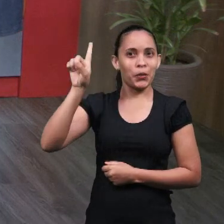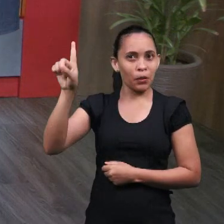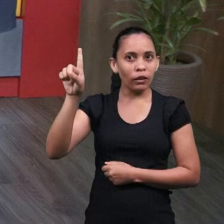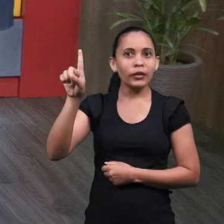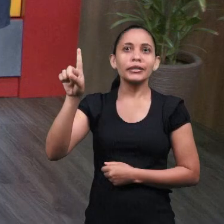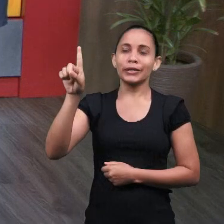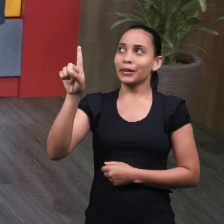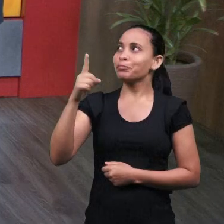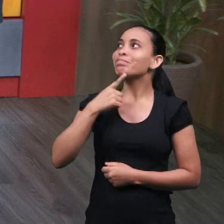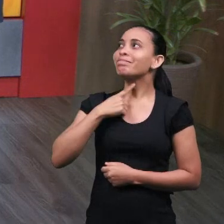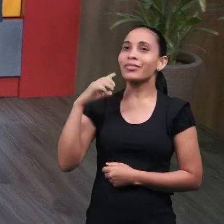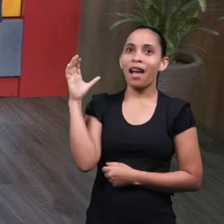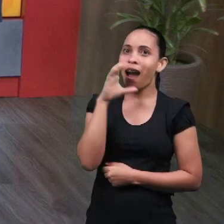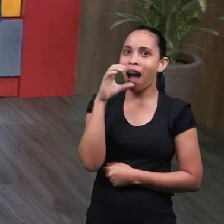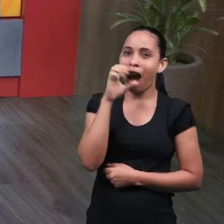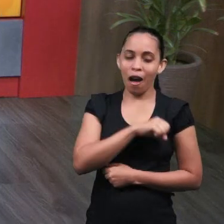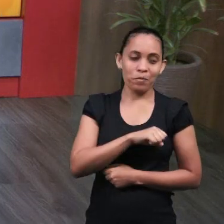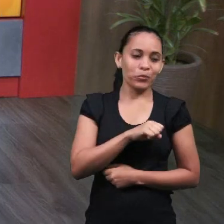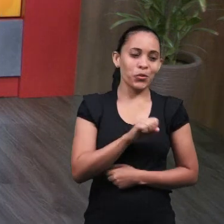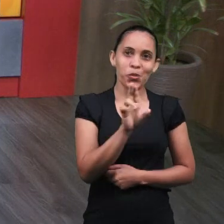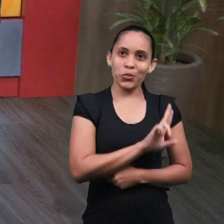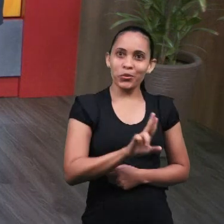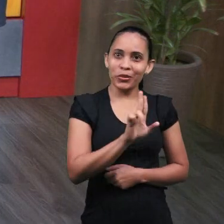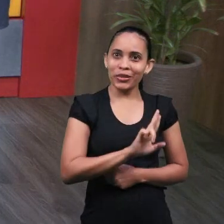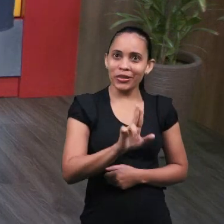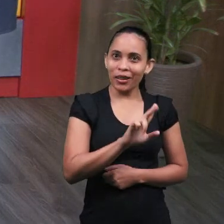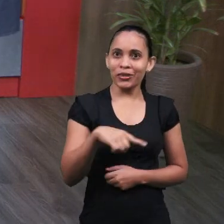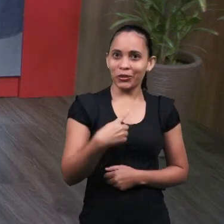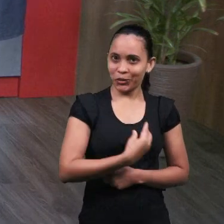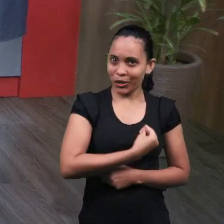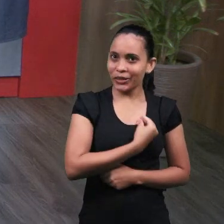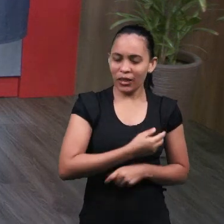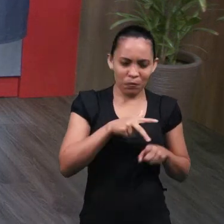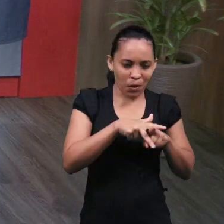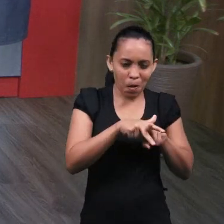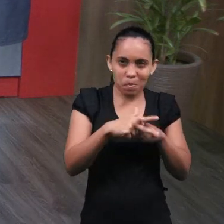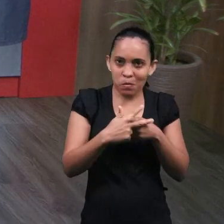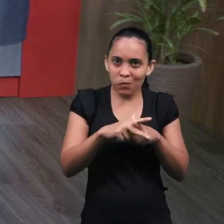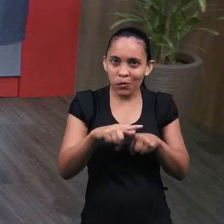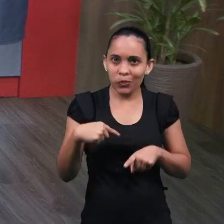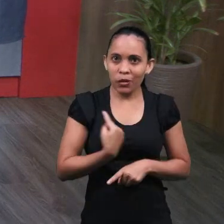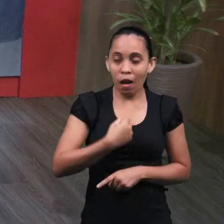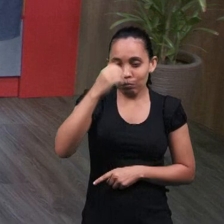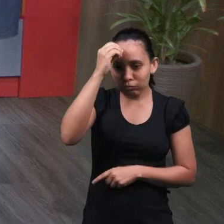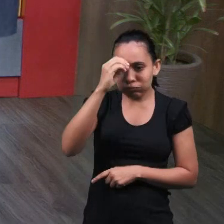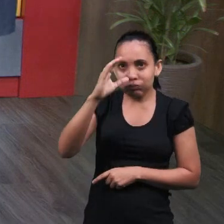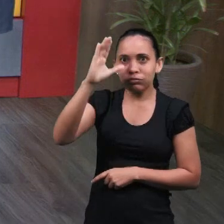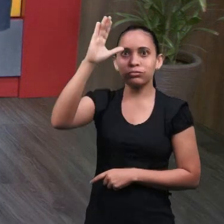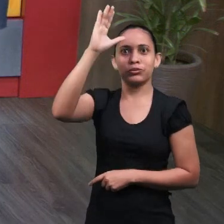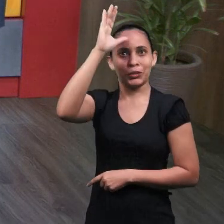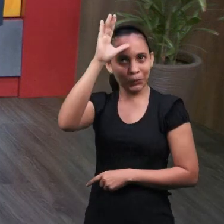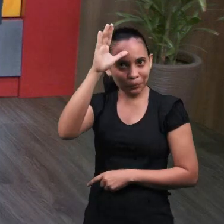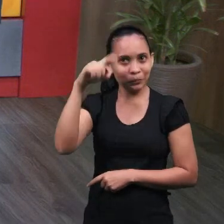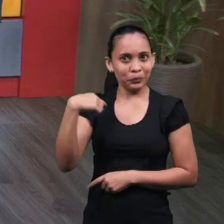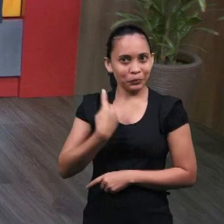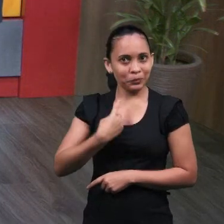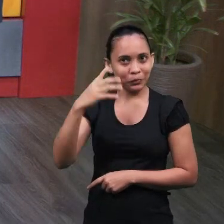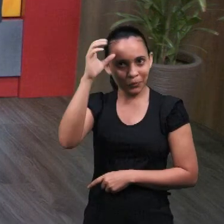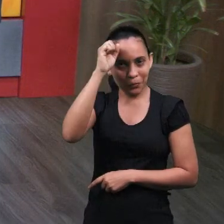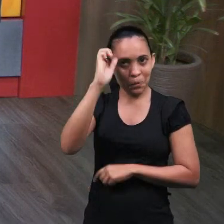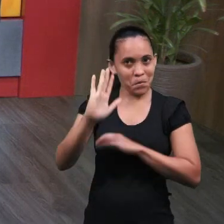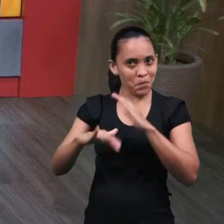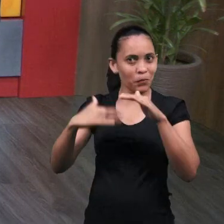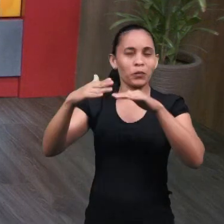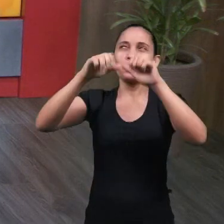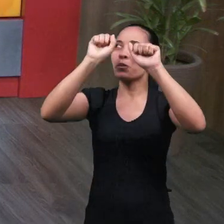pressé à instruire, à utiliser, à perfectionner la connaissance et l'instrumentalité de nos jeunes. Gloire